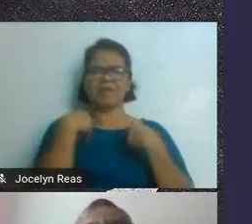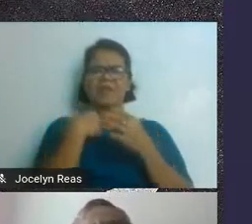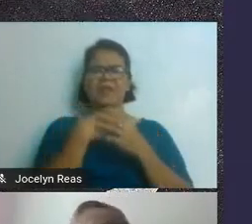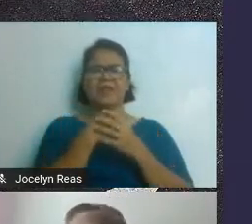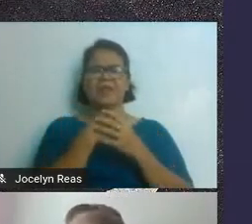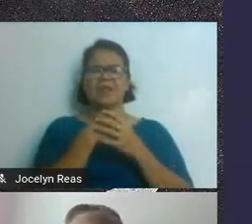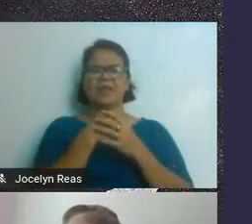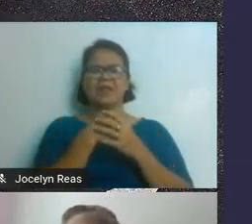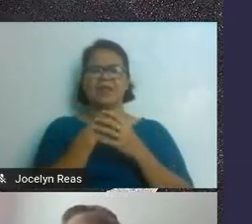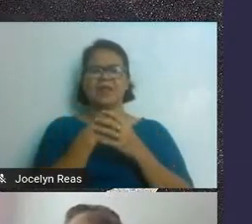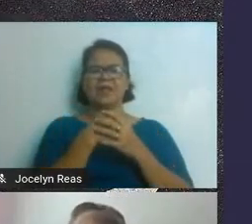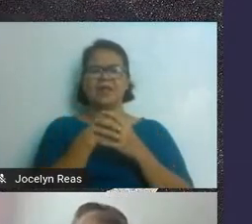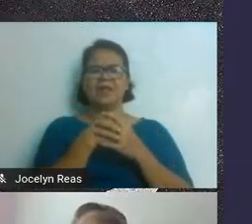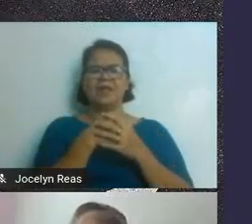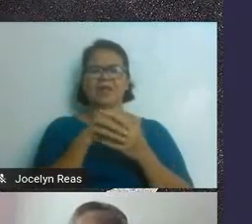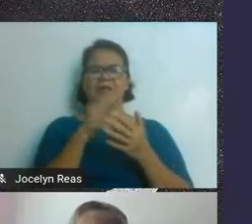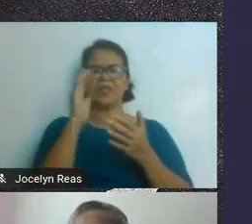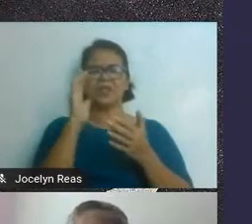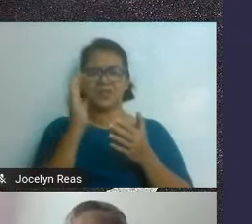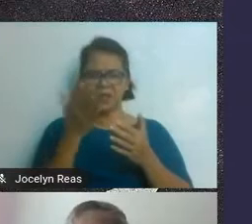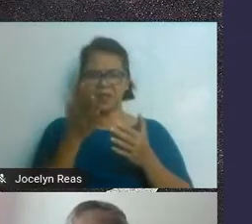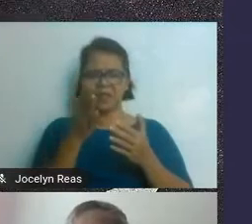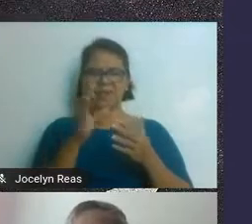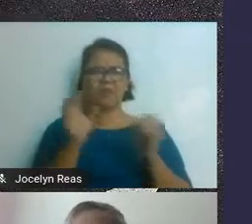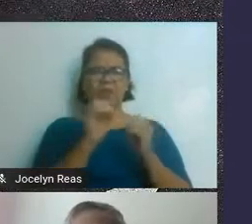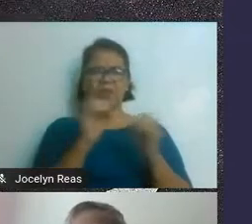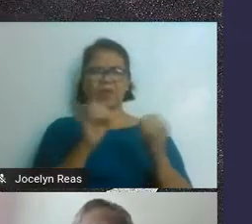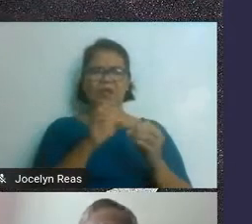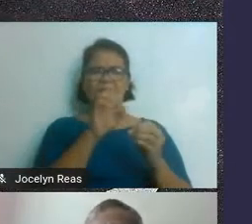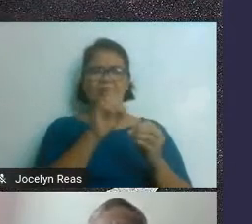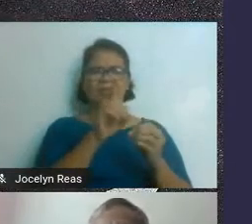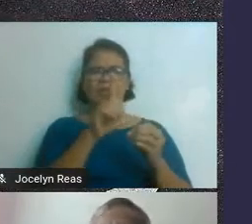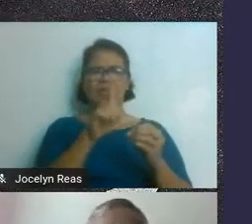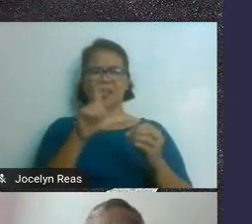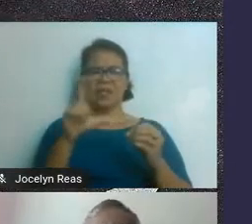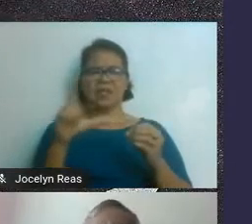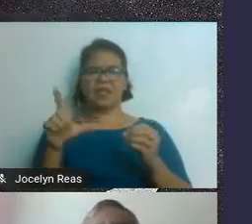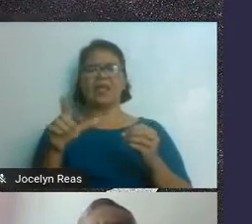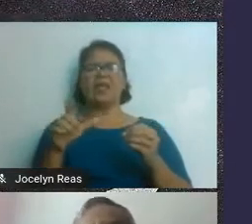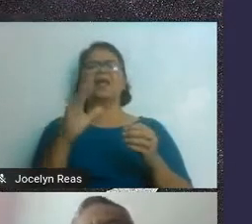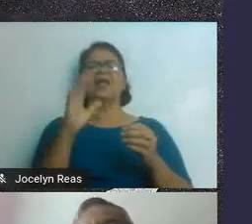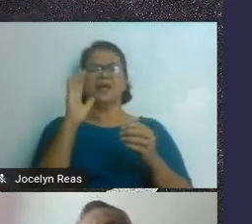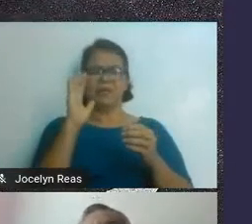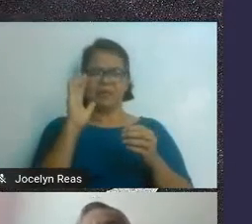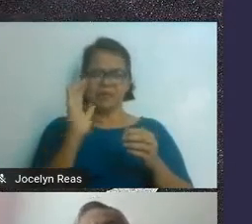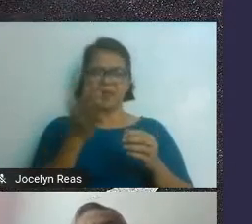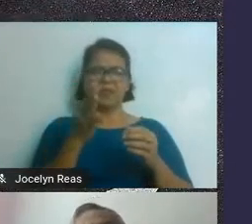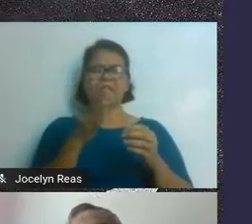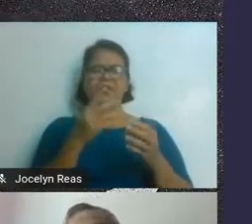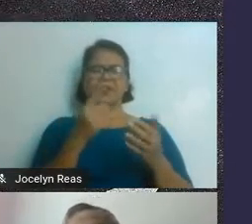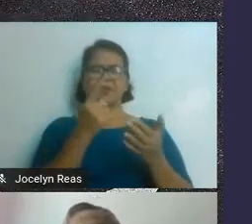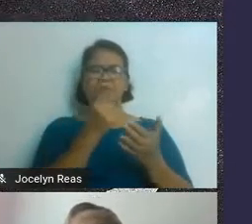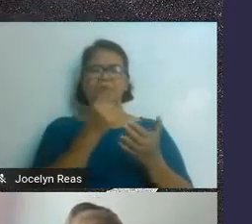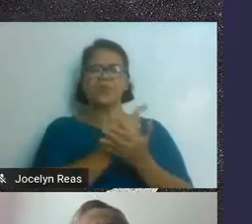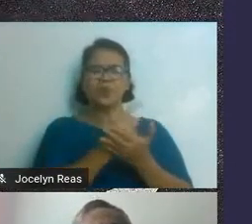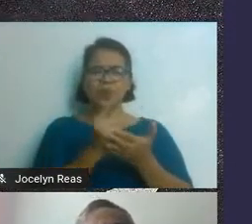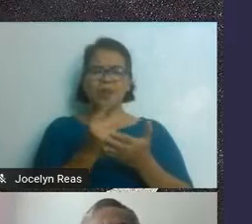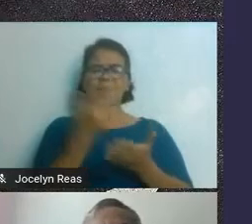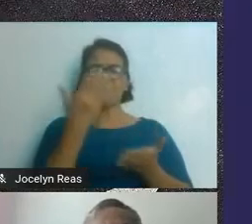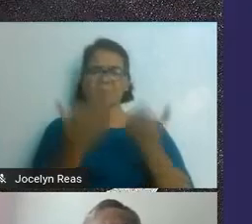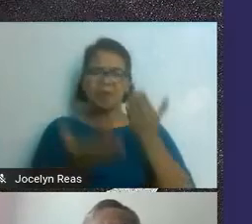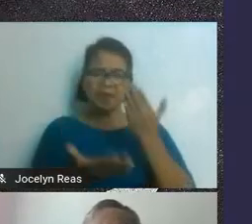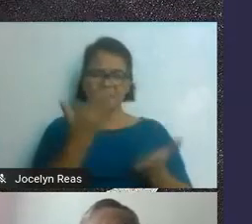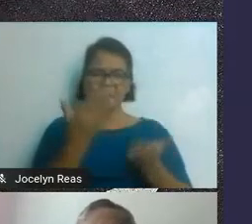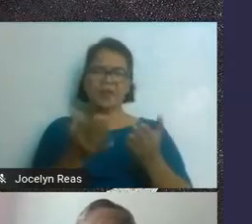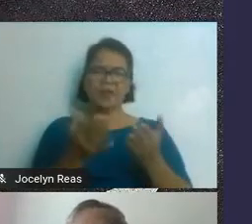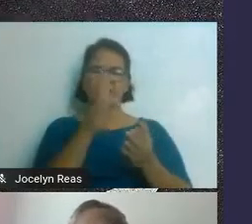Baka weekly na lang muna ang planning ng lessons natin. Kasi nga, if it's going to be blended in areas na pinampayagang magkita